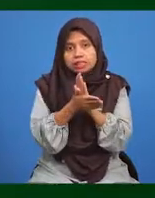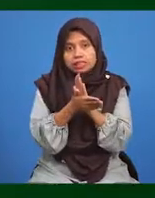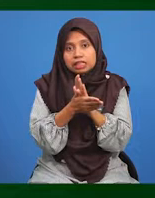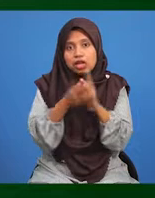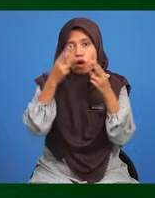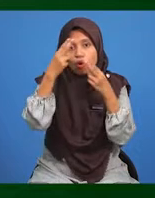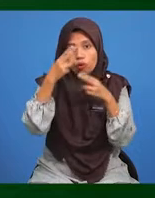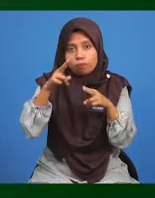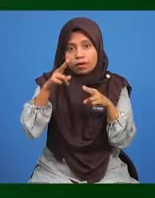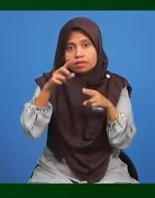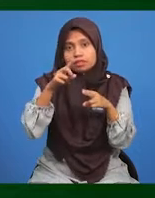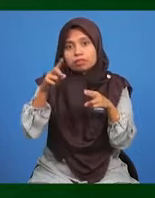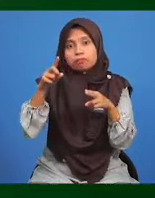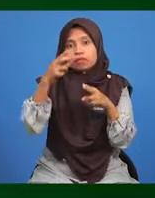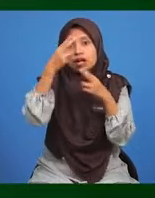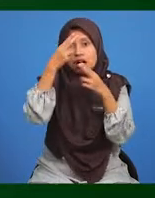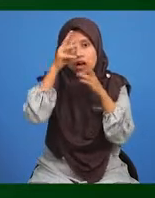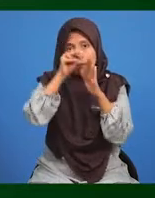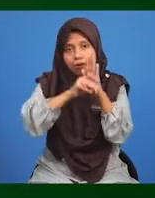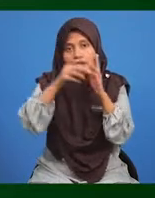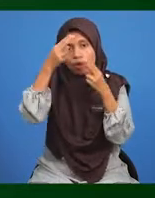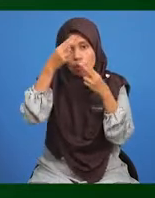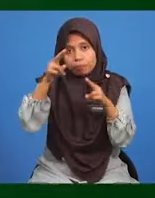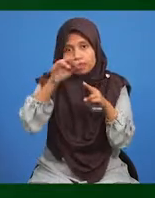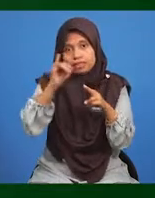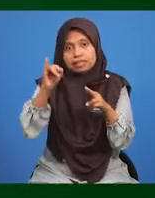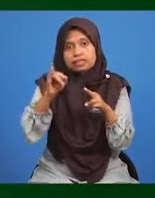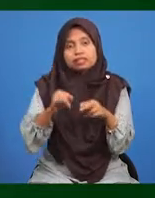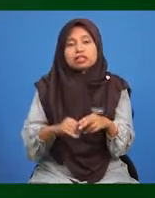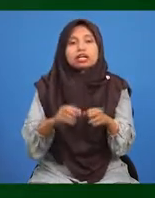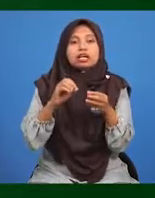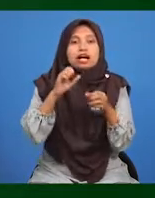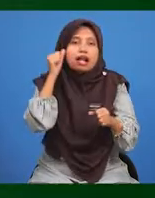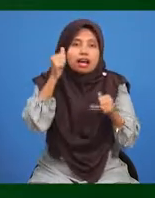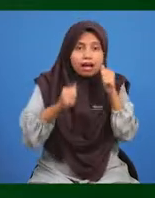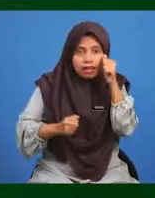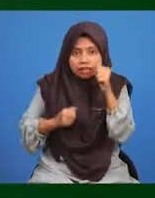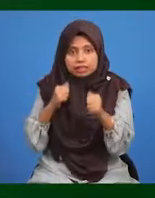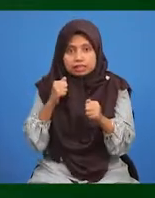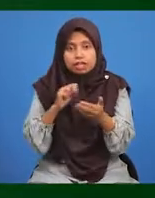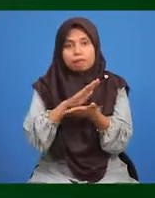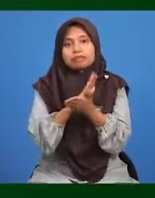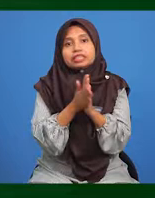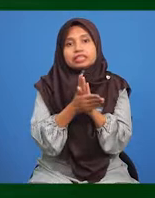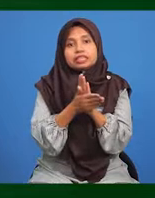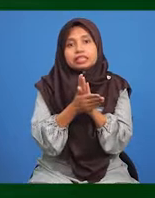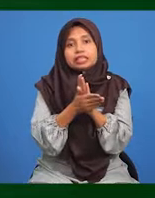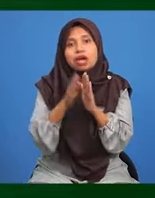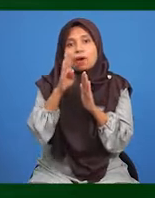menjadi hormat-menghormati. Yang ketiga, perkataan lari,